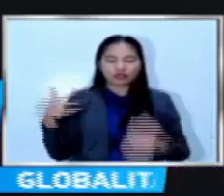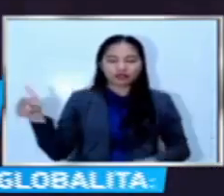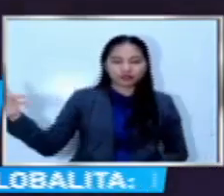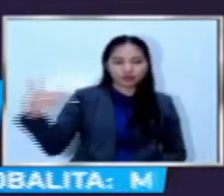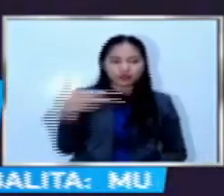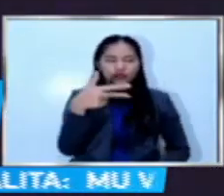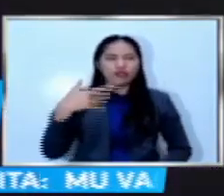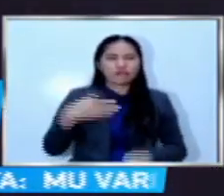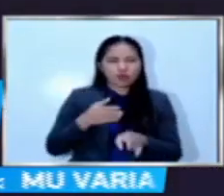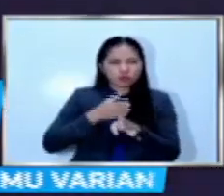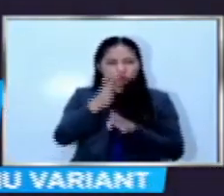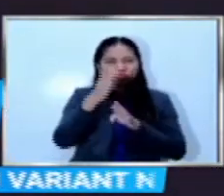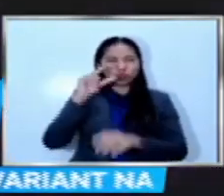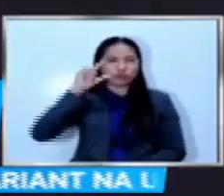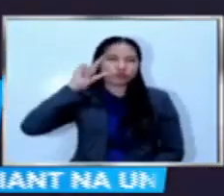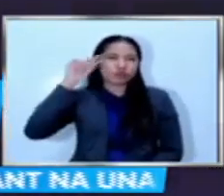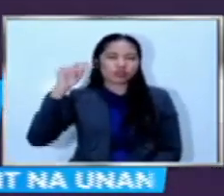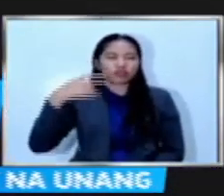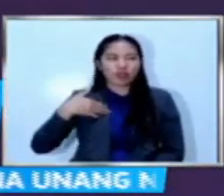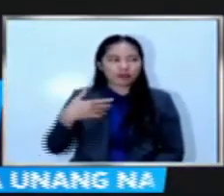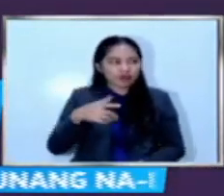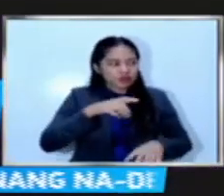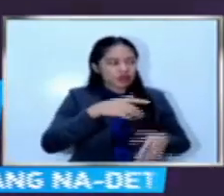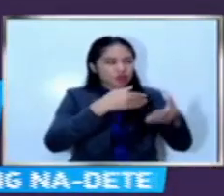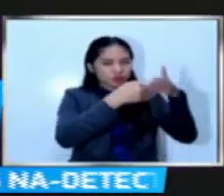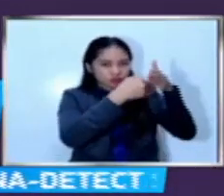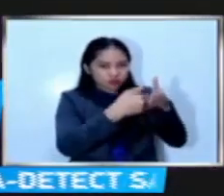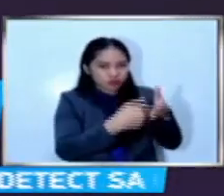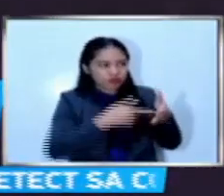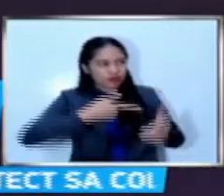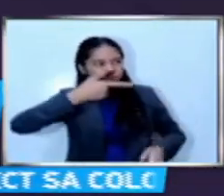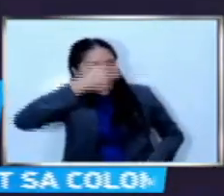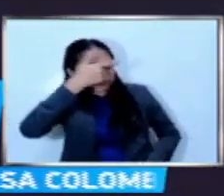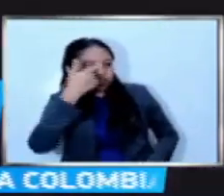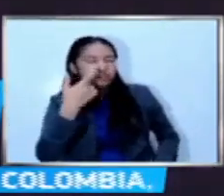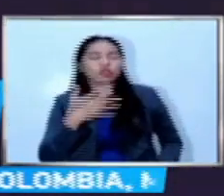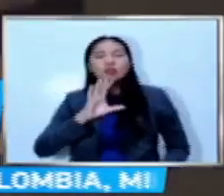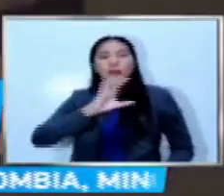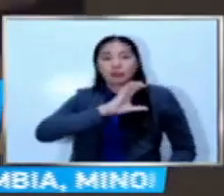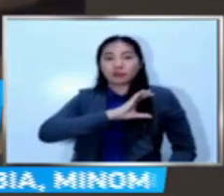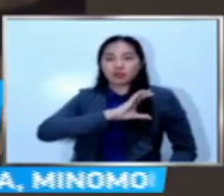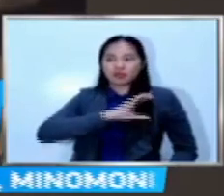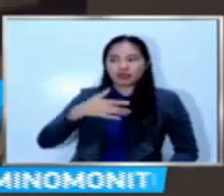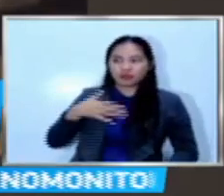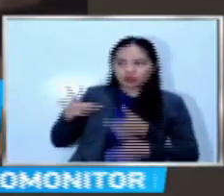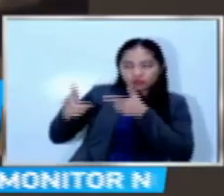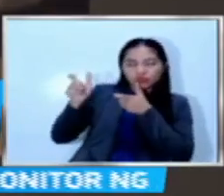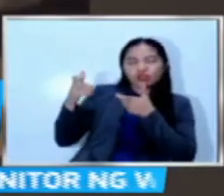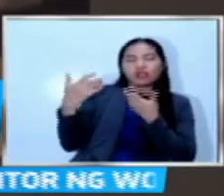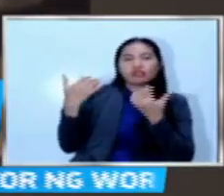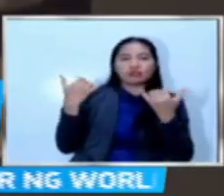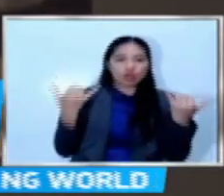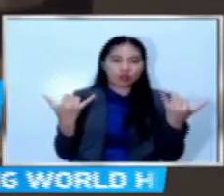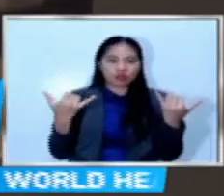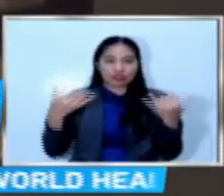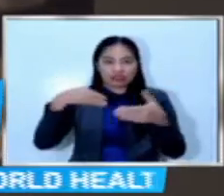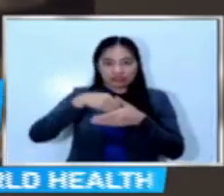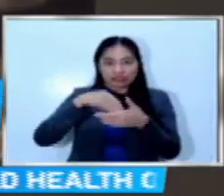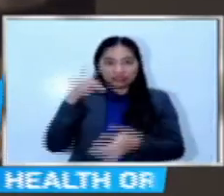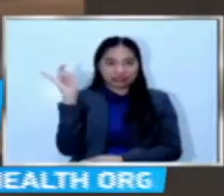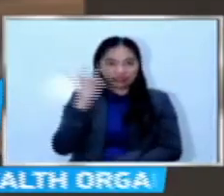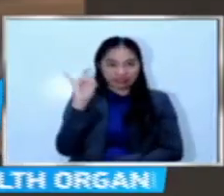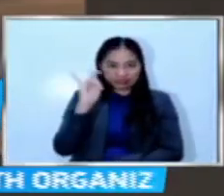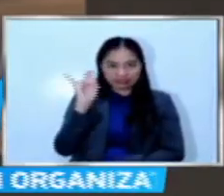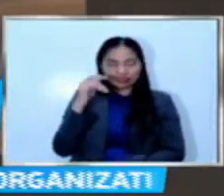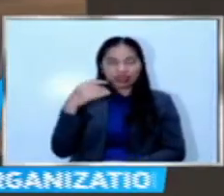taxi. Gumanti naman ng pamamaril ang mga pulis. Natamaan ang tatlong sakay ng taxi na sina Domingo Macunay, Jose